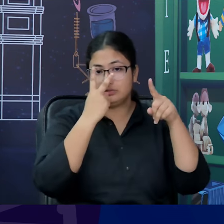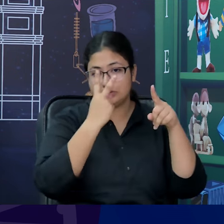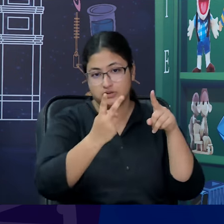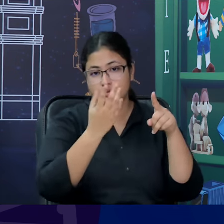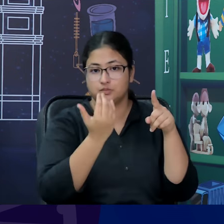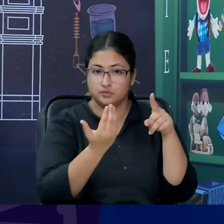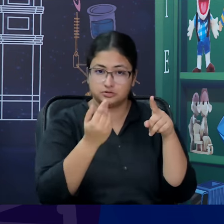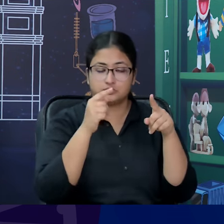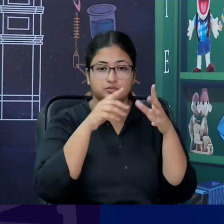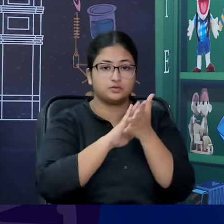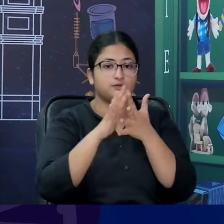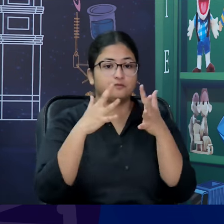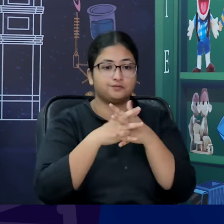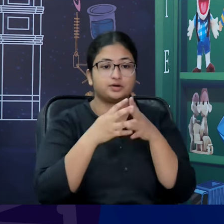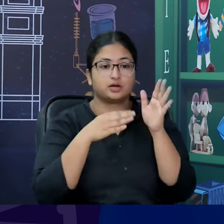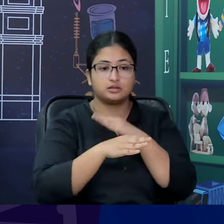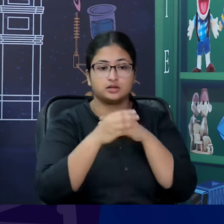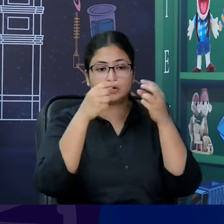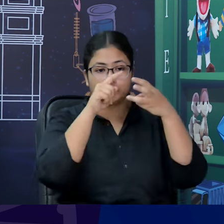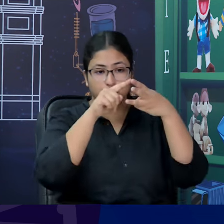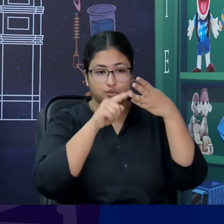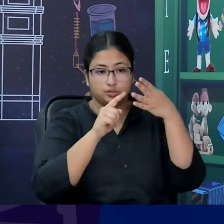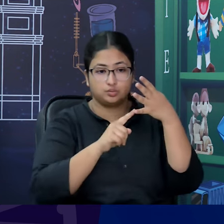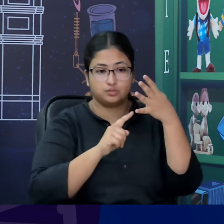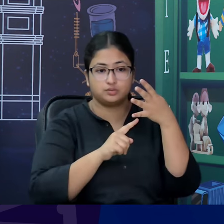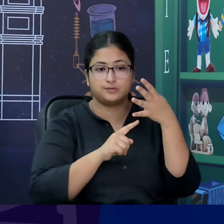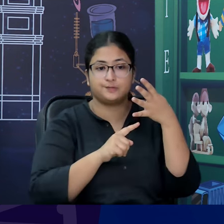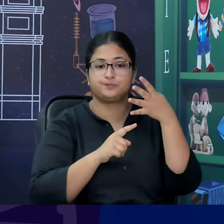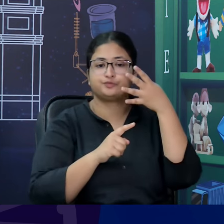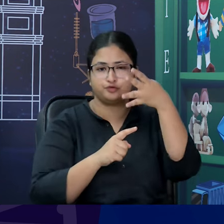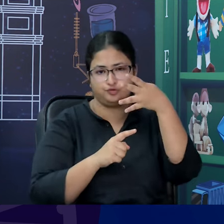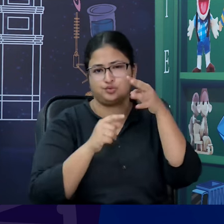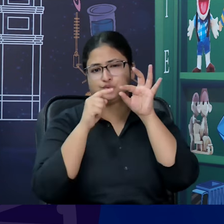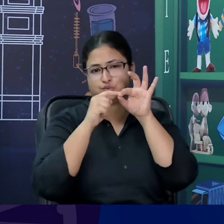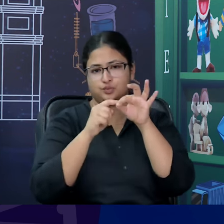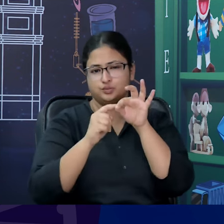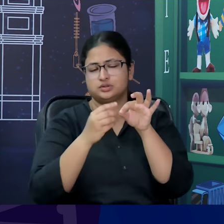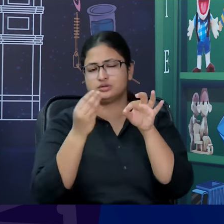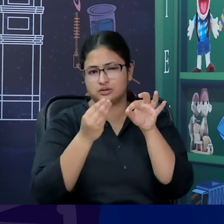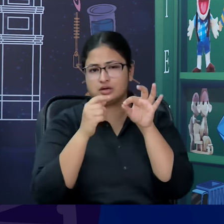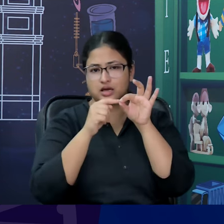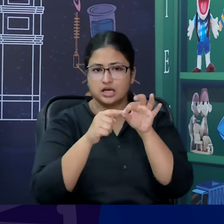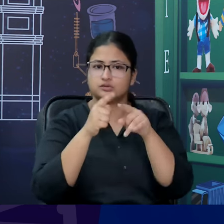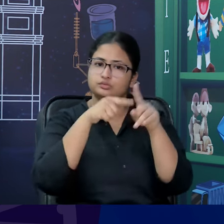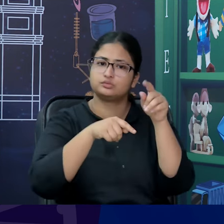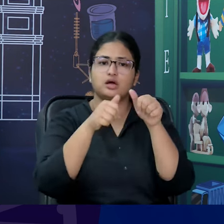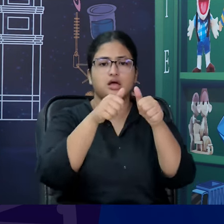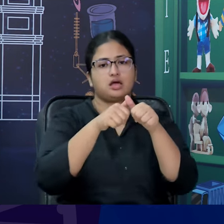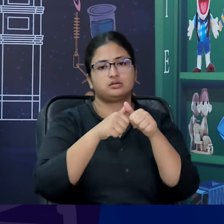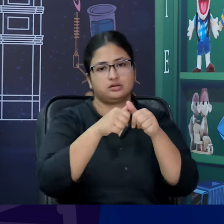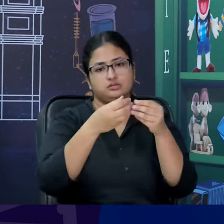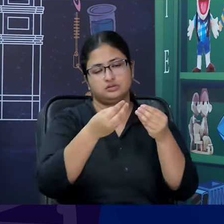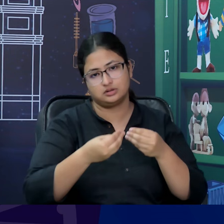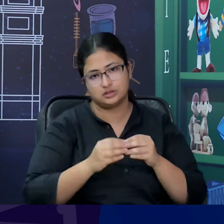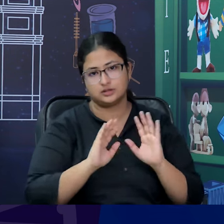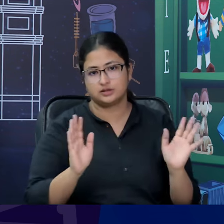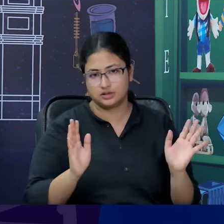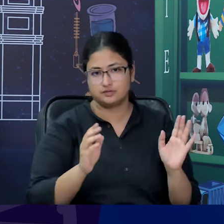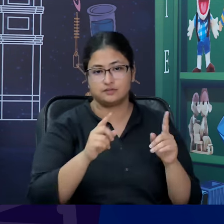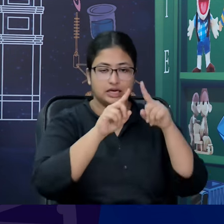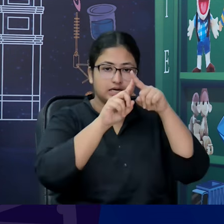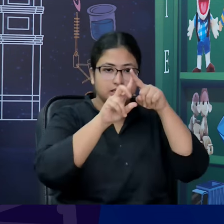सत्र में गह कार्य में हमने आपके सामने कुछ प्रश्न दिए हैं आप उनके उत्तर लिख सकते हैं और इसमें आप